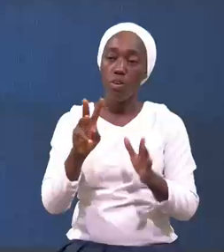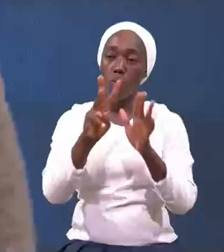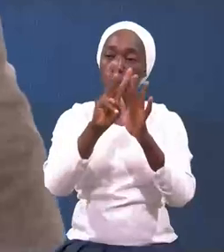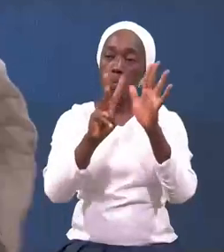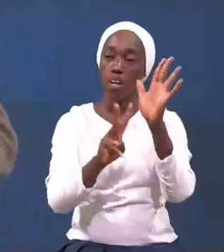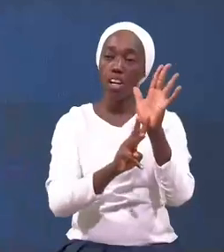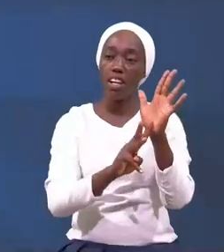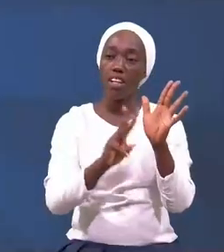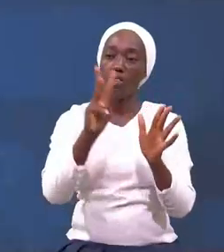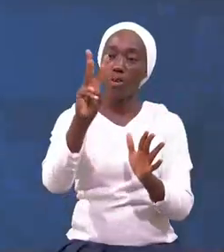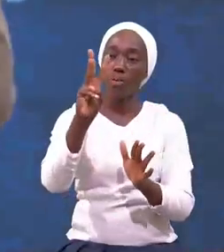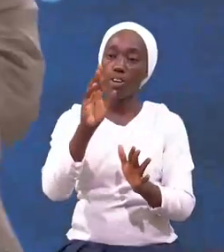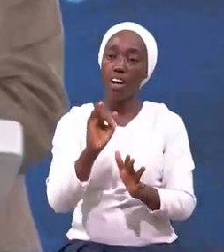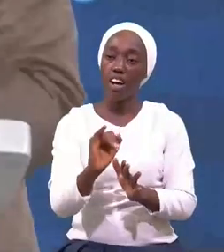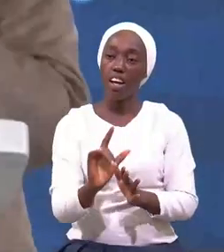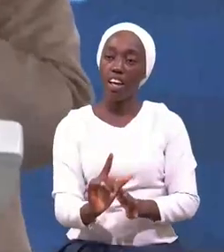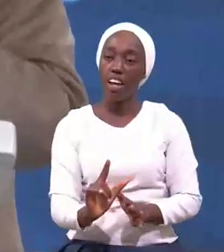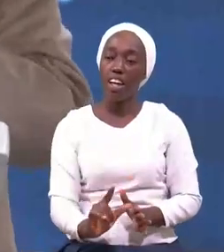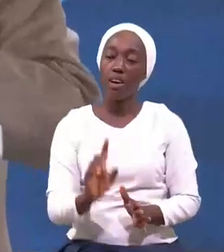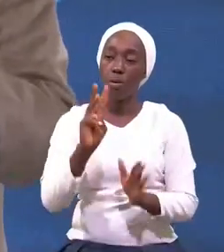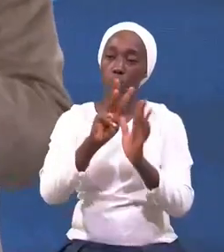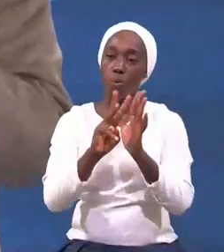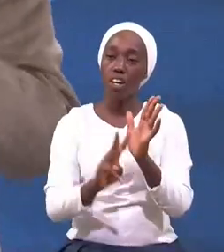W-I-L-L, ça veut dire volonté en anglais.